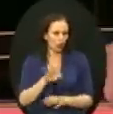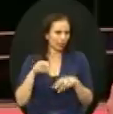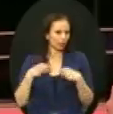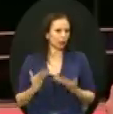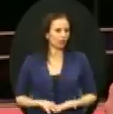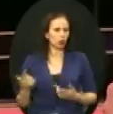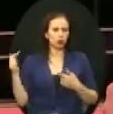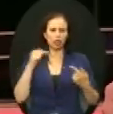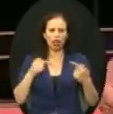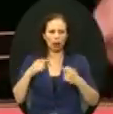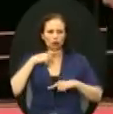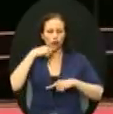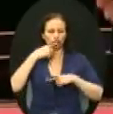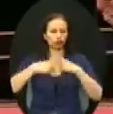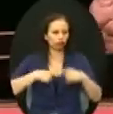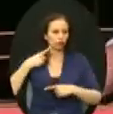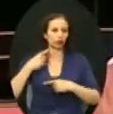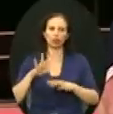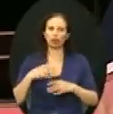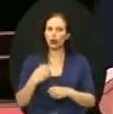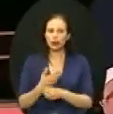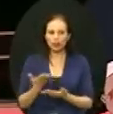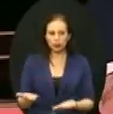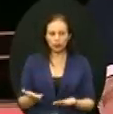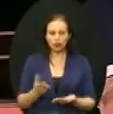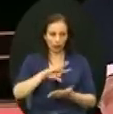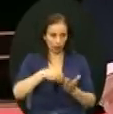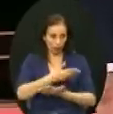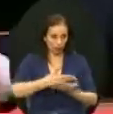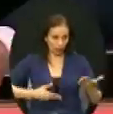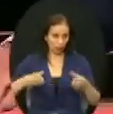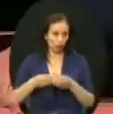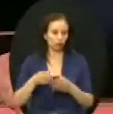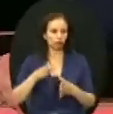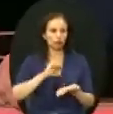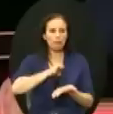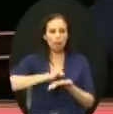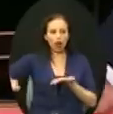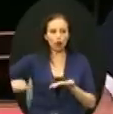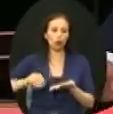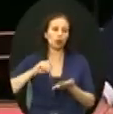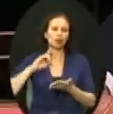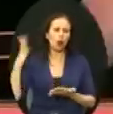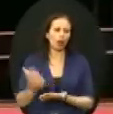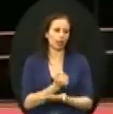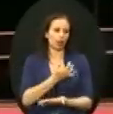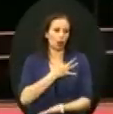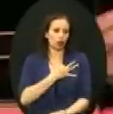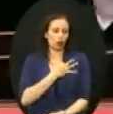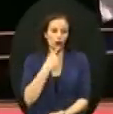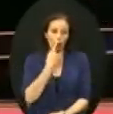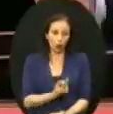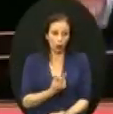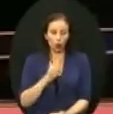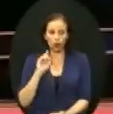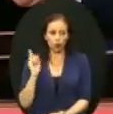על זה במשך קדנציות שלמות. בעצם מה באו עשו? בהסכם קואליציוני מחקו את כל ההישגים האלה ואמרו, חבר'ה, מבחינתנו